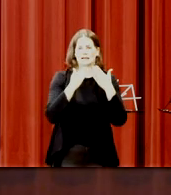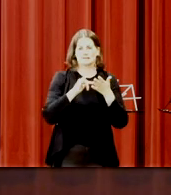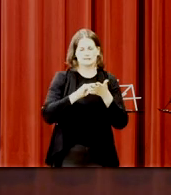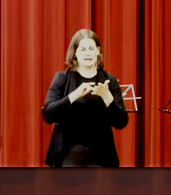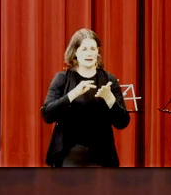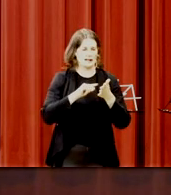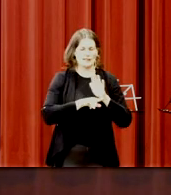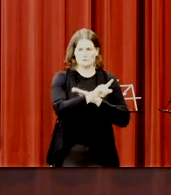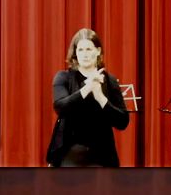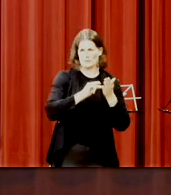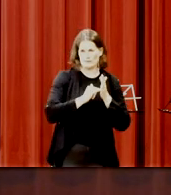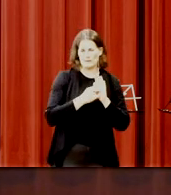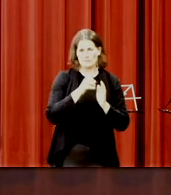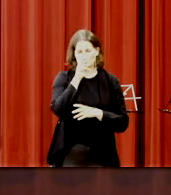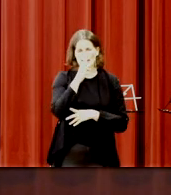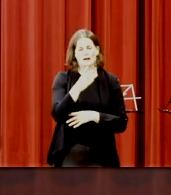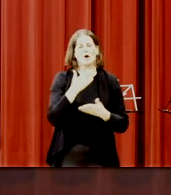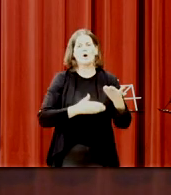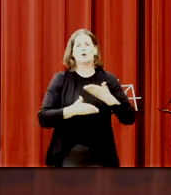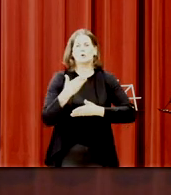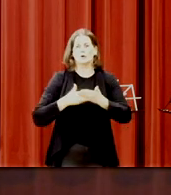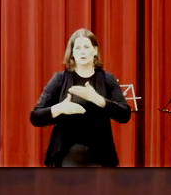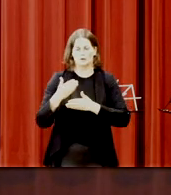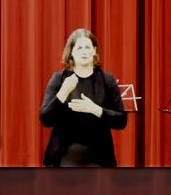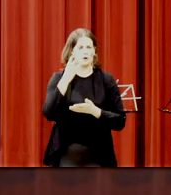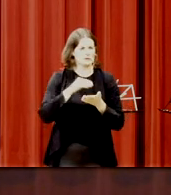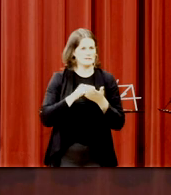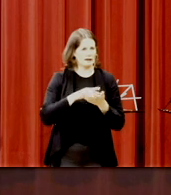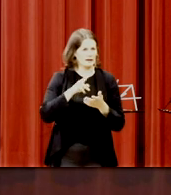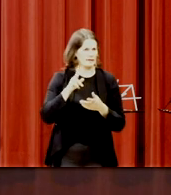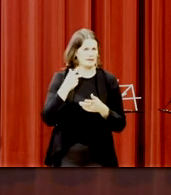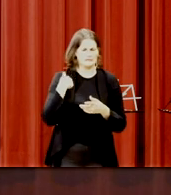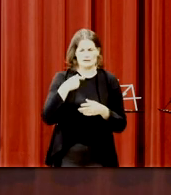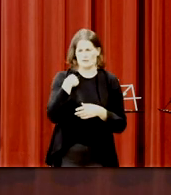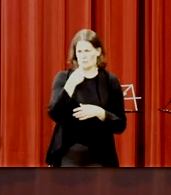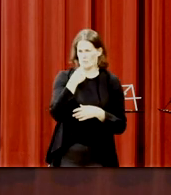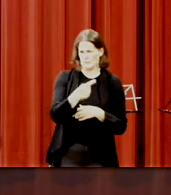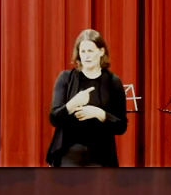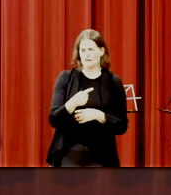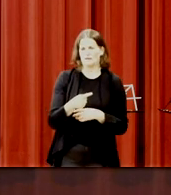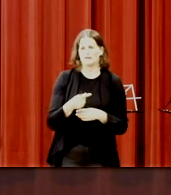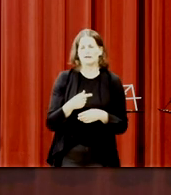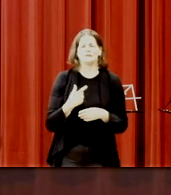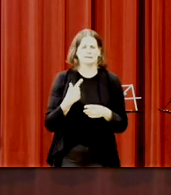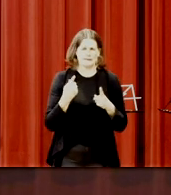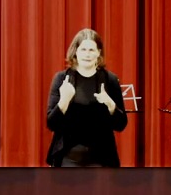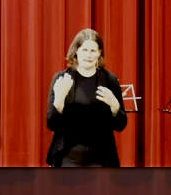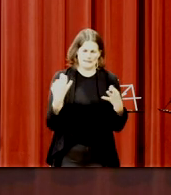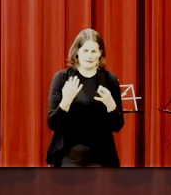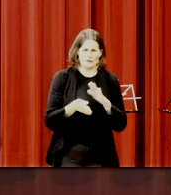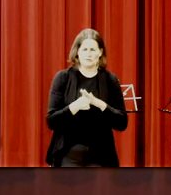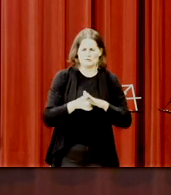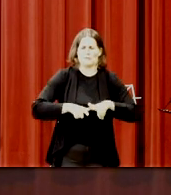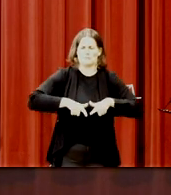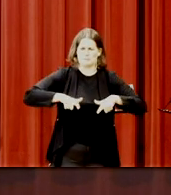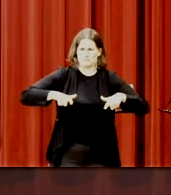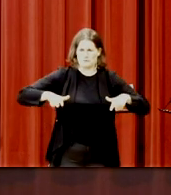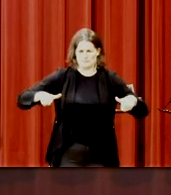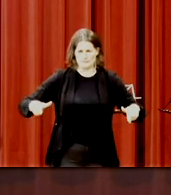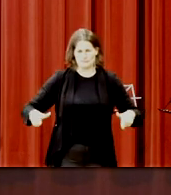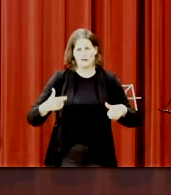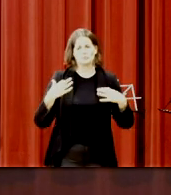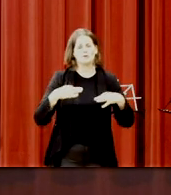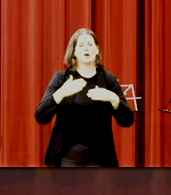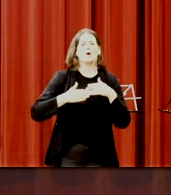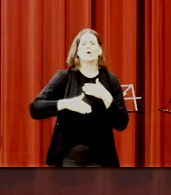créixer. I ha de créixer no en un futur llunyà, ha de créixer com més aviat millor. El Consell Social treballa per